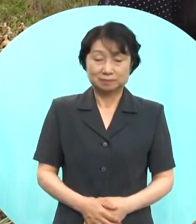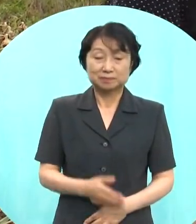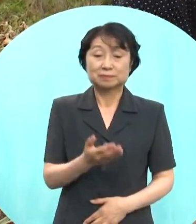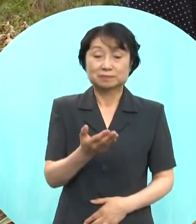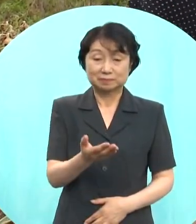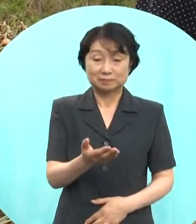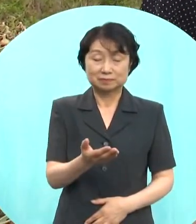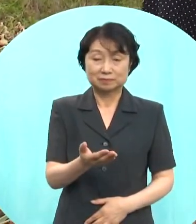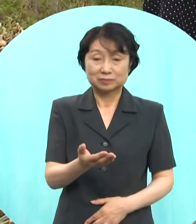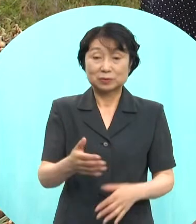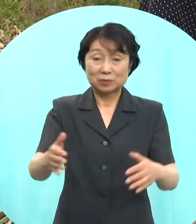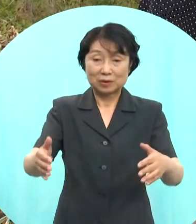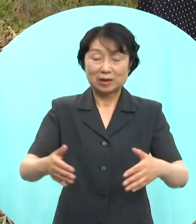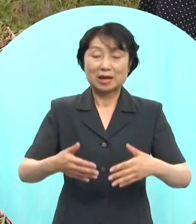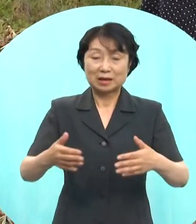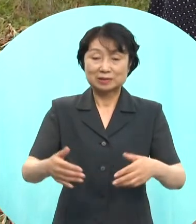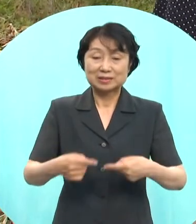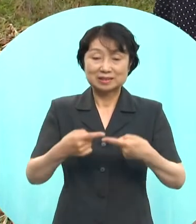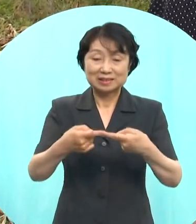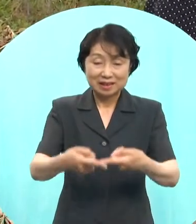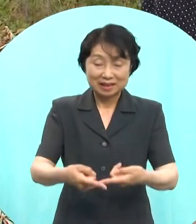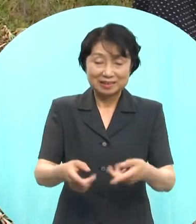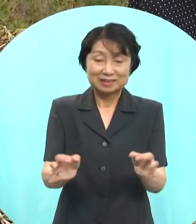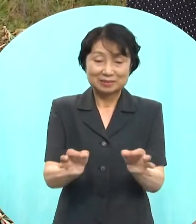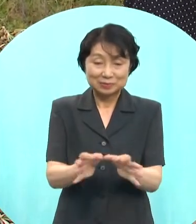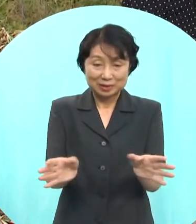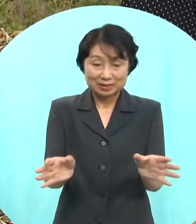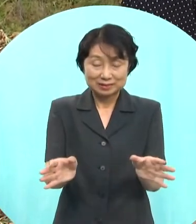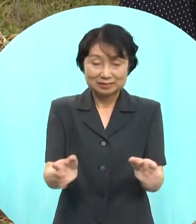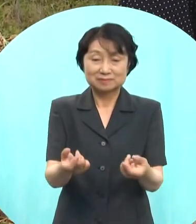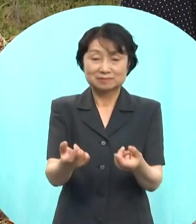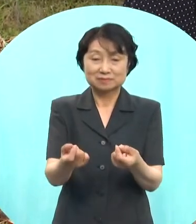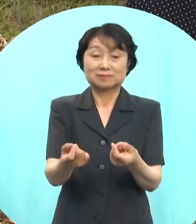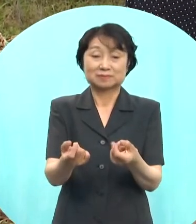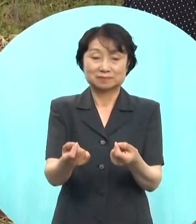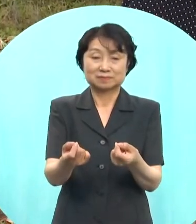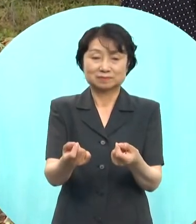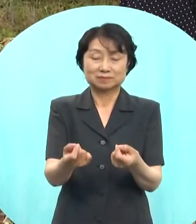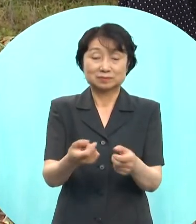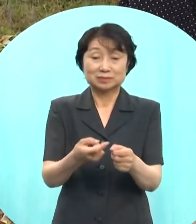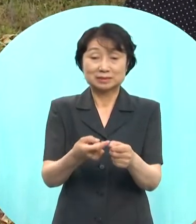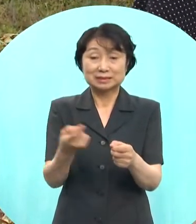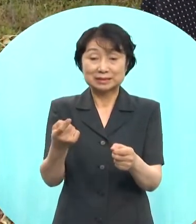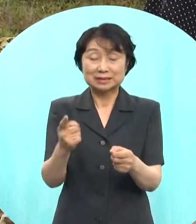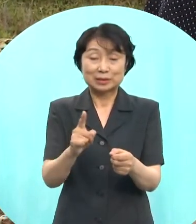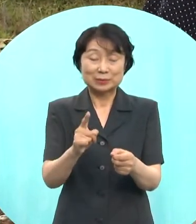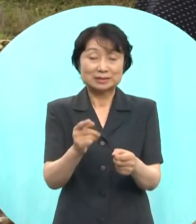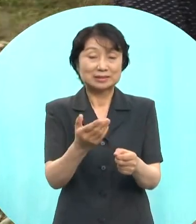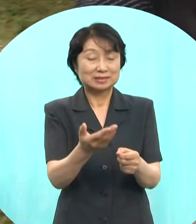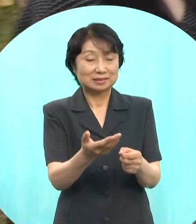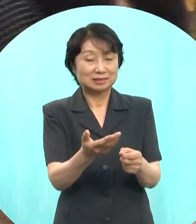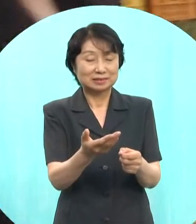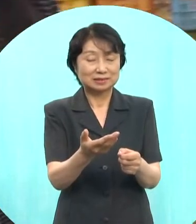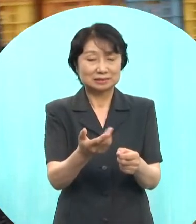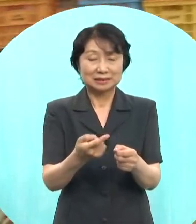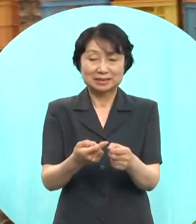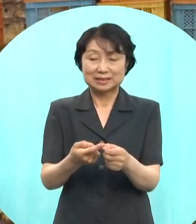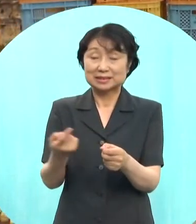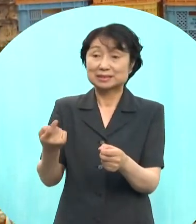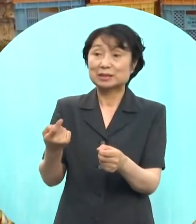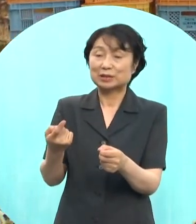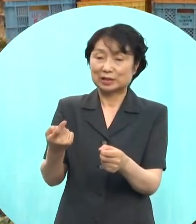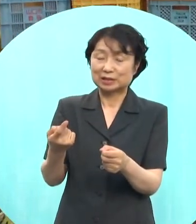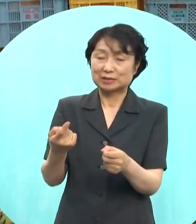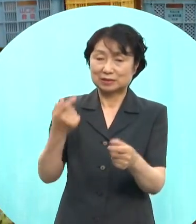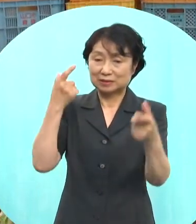佐々木さんはこの春に入られたということなんですが、はいはい、きっかけは何だったんですか？ きっかけ